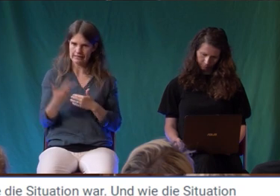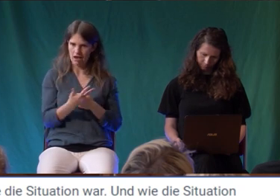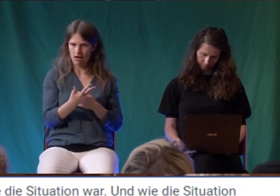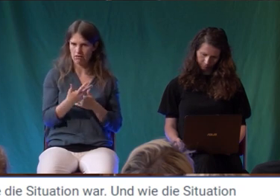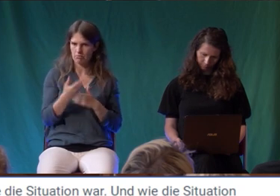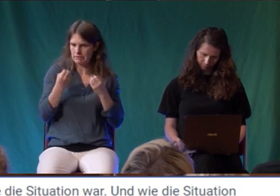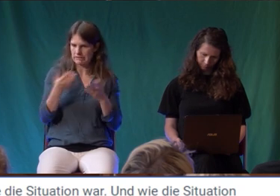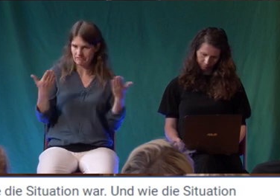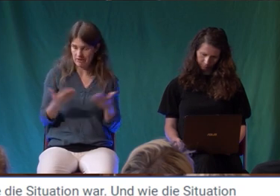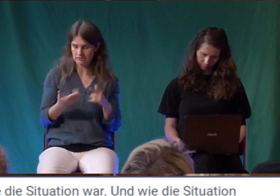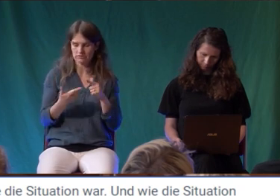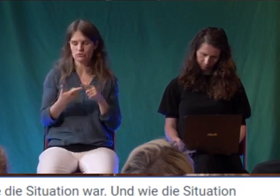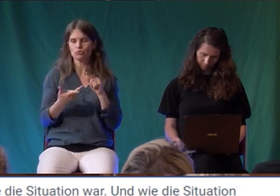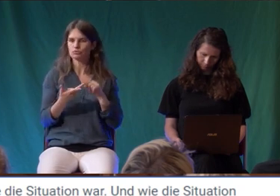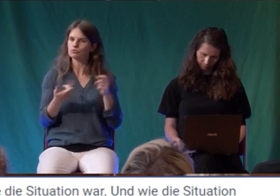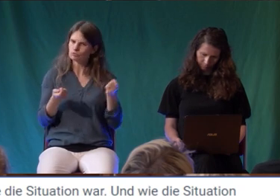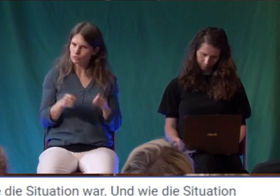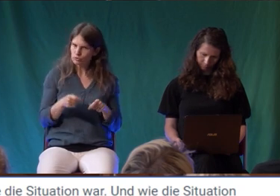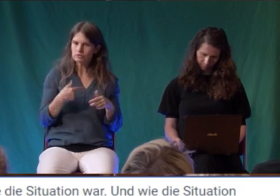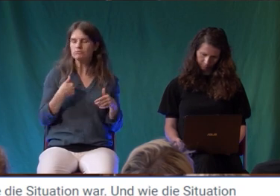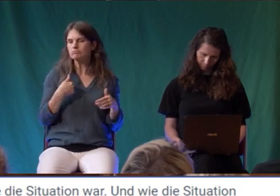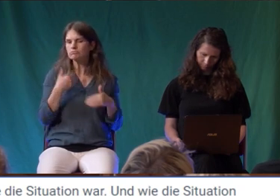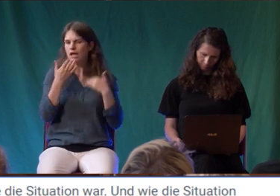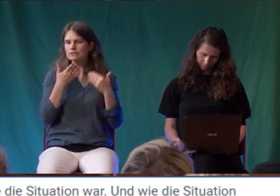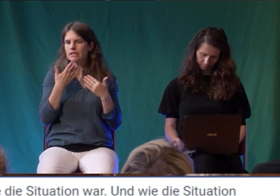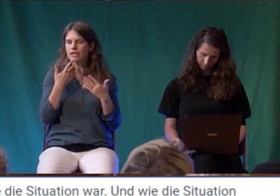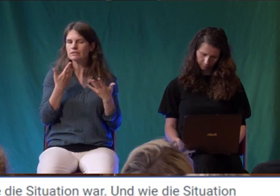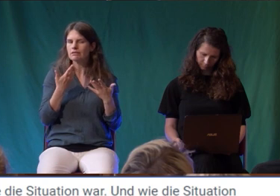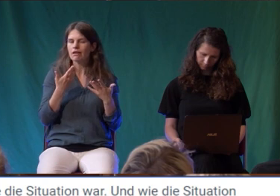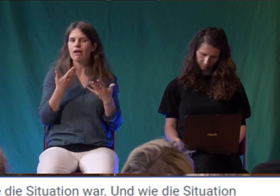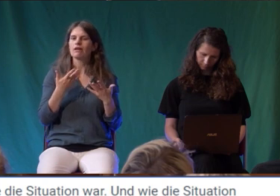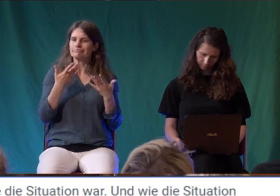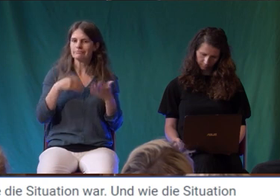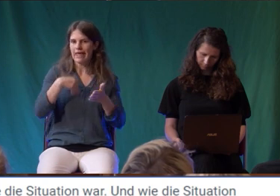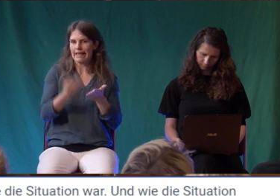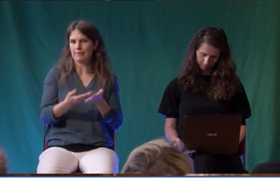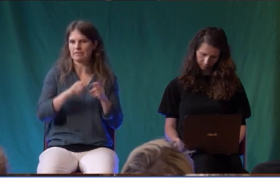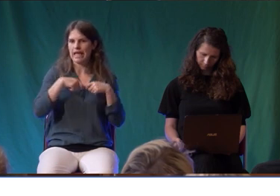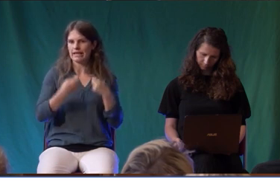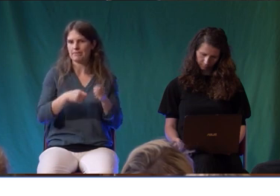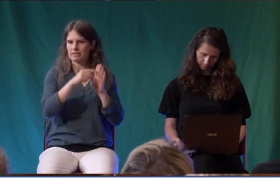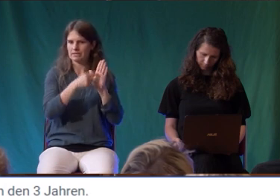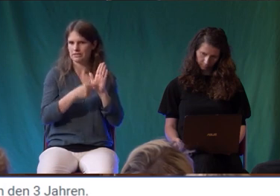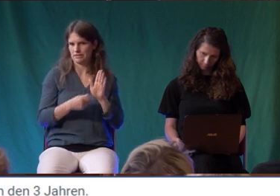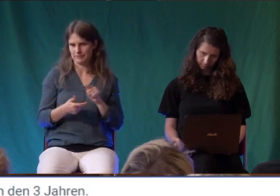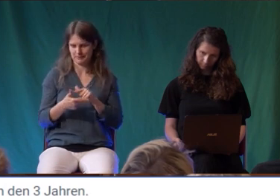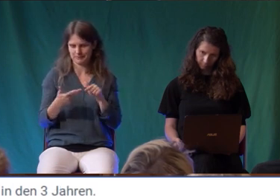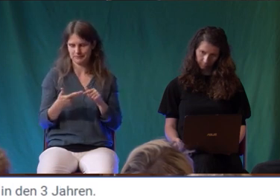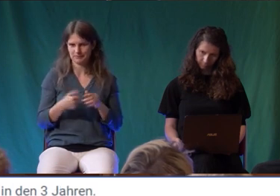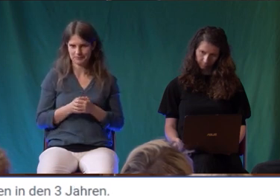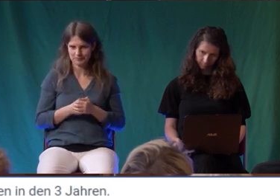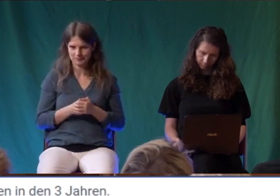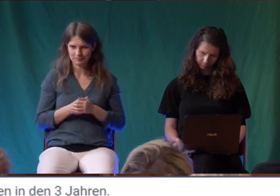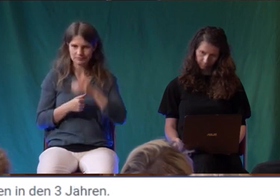komme ich zu dem Punkt was wir eigentlich für Erkenntnisse in diesem Projekt gewonnen haben in den